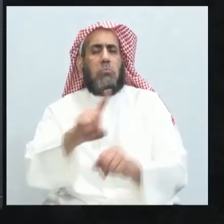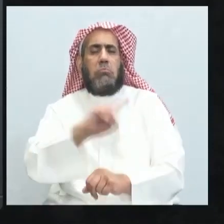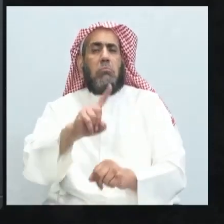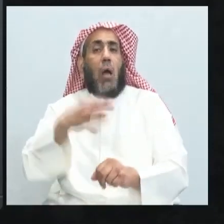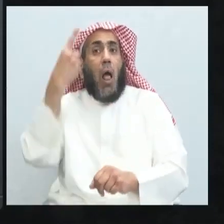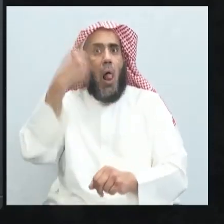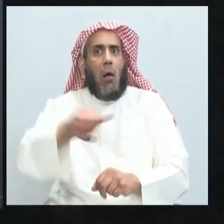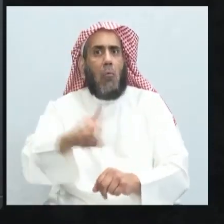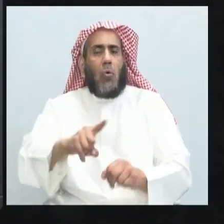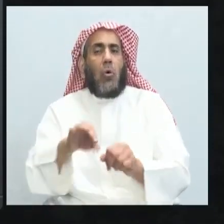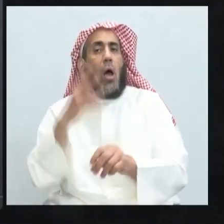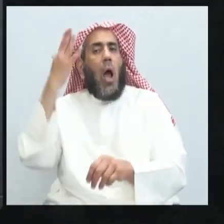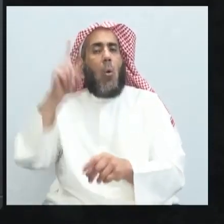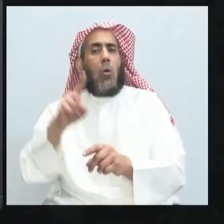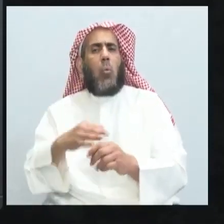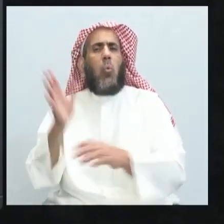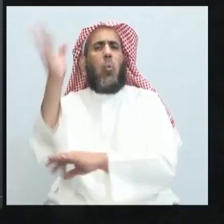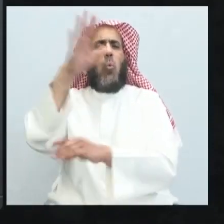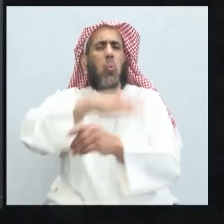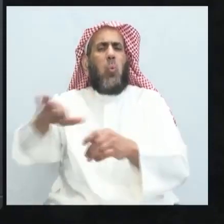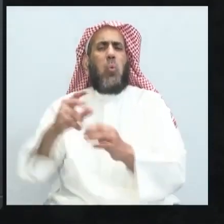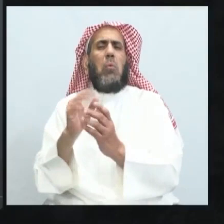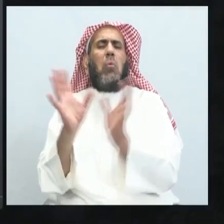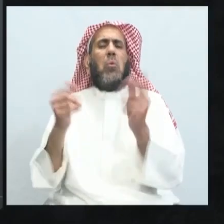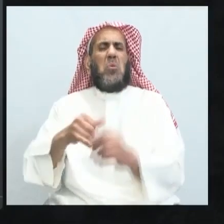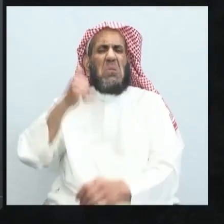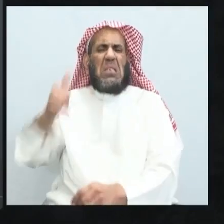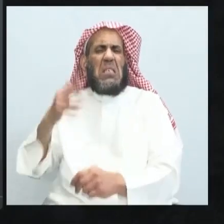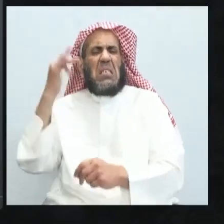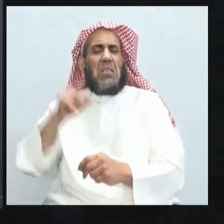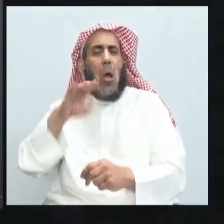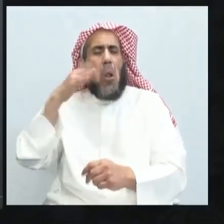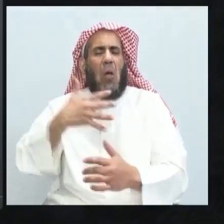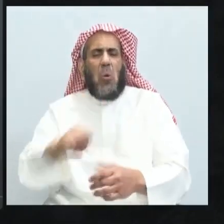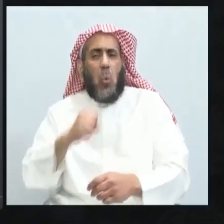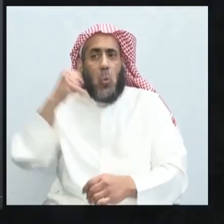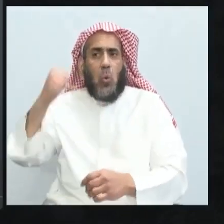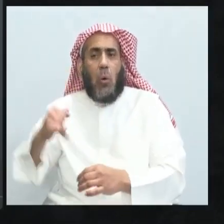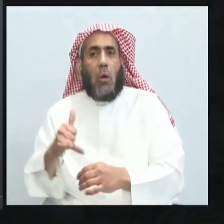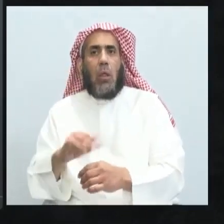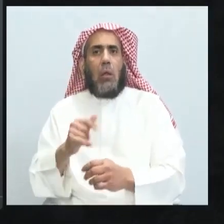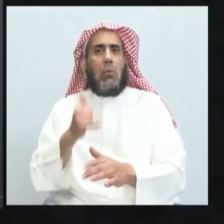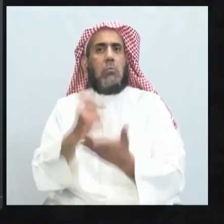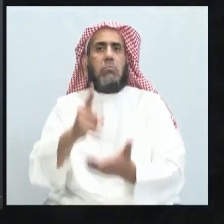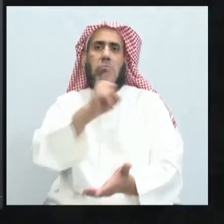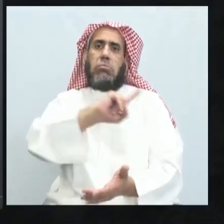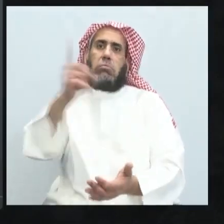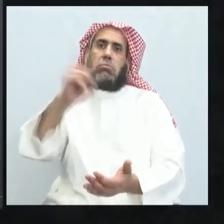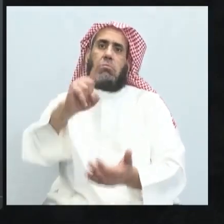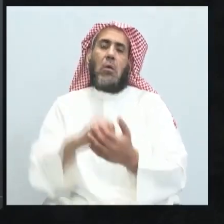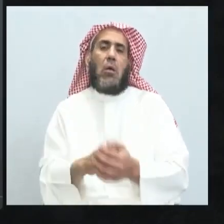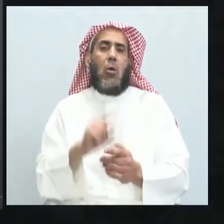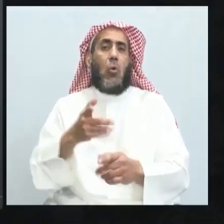يقطعون الاشجار والنخيل ثم يعتدون على النساء والاطفال والشيوخ كبار وهذا الاصل في الدين الاسلامي ان لا يكون بل